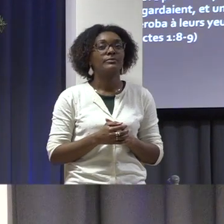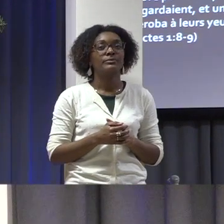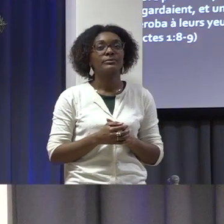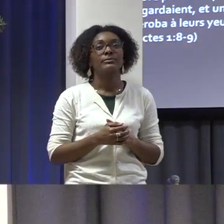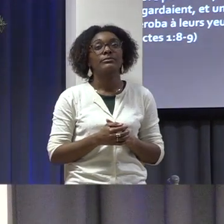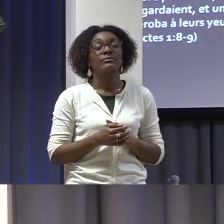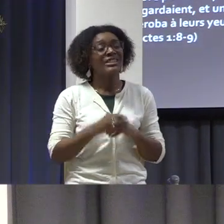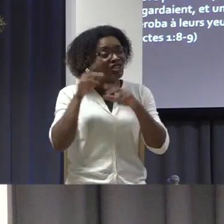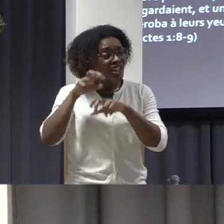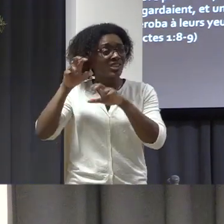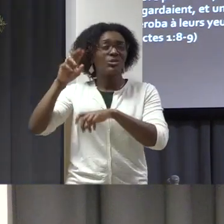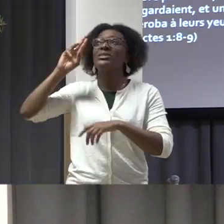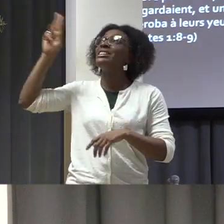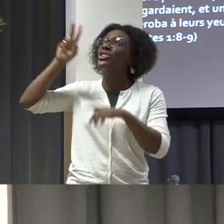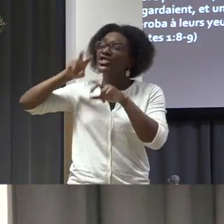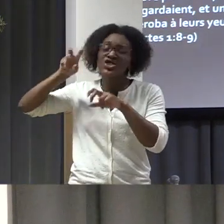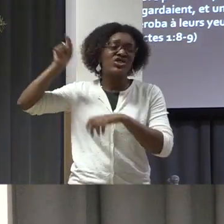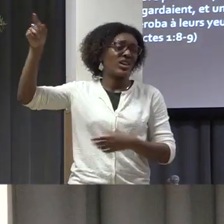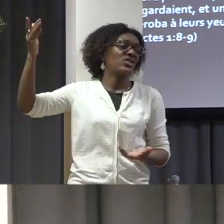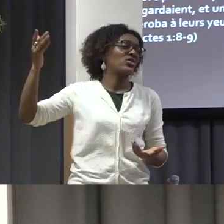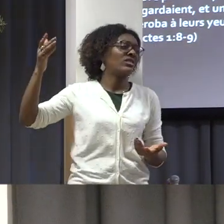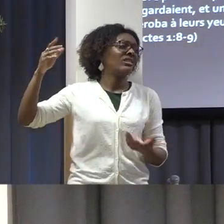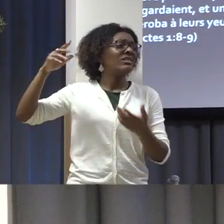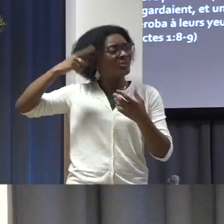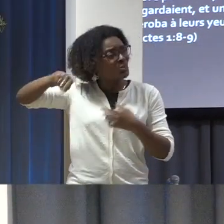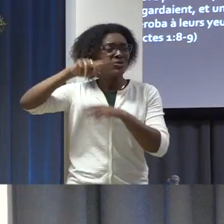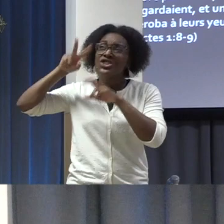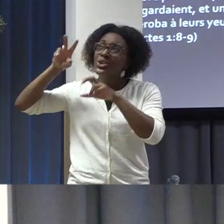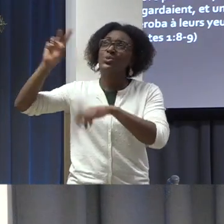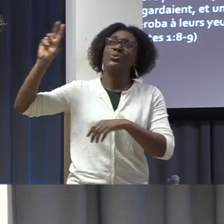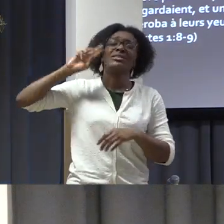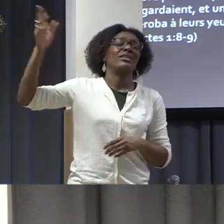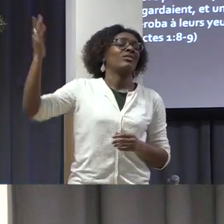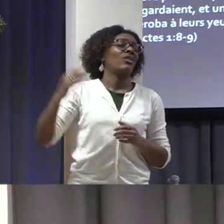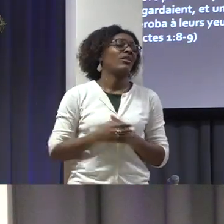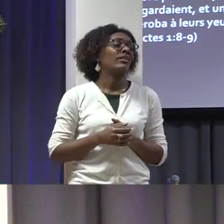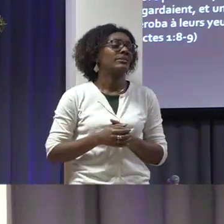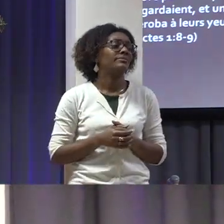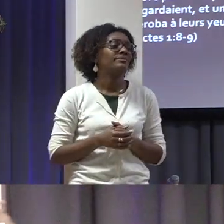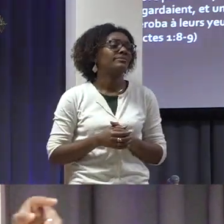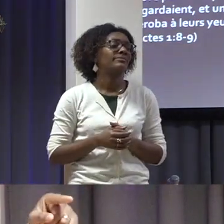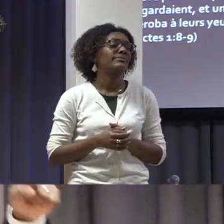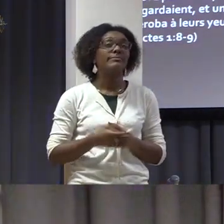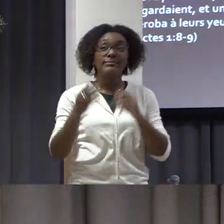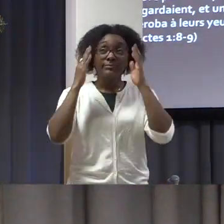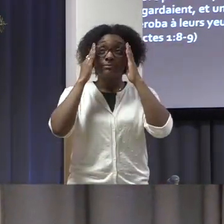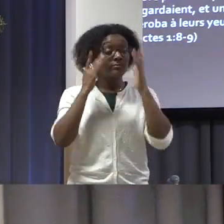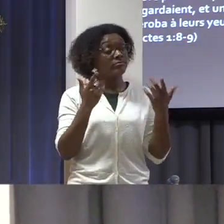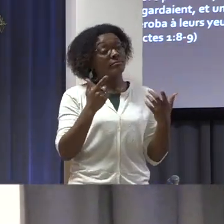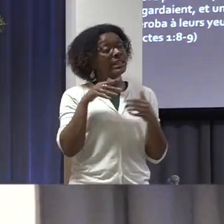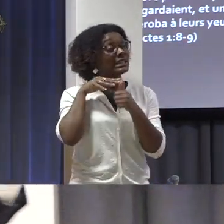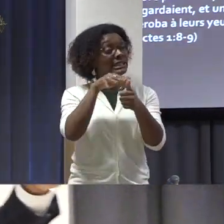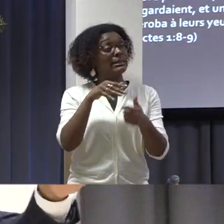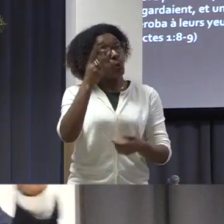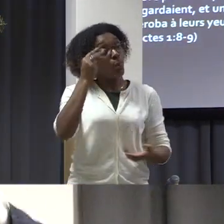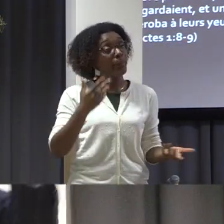cherchons le seigneur cherchons le seigneur et comme ils ont compris que le seigneur les uns établi pour éclairer et pour